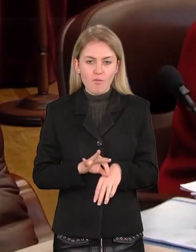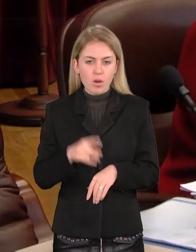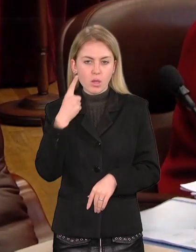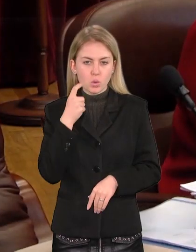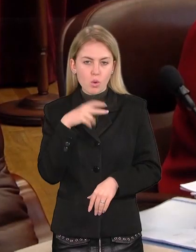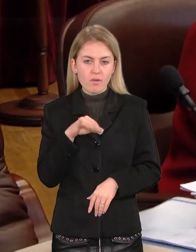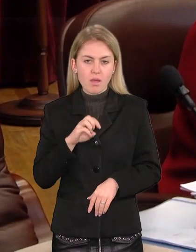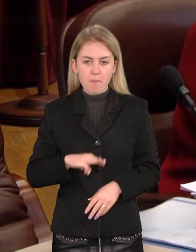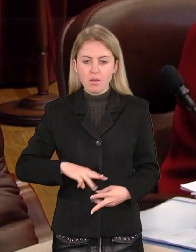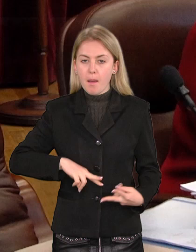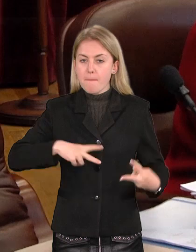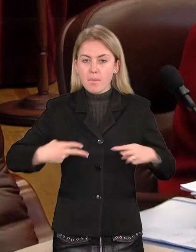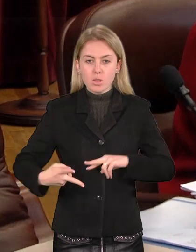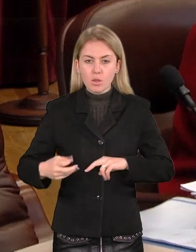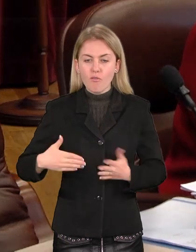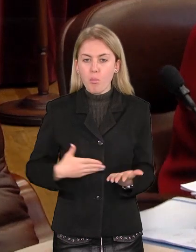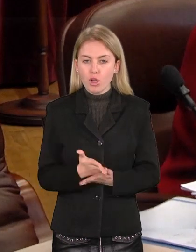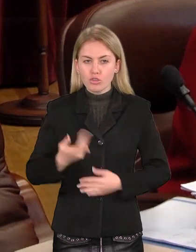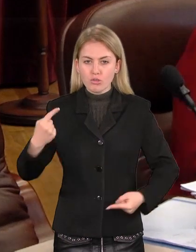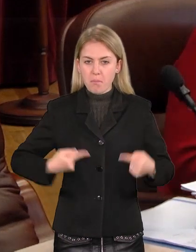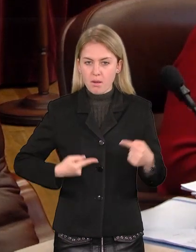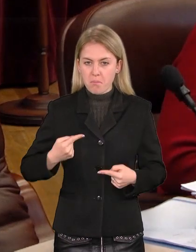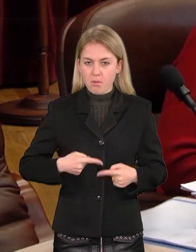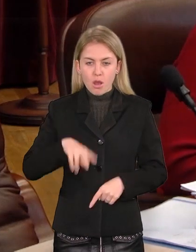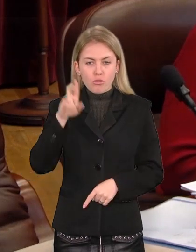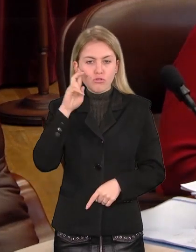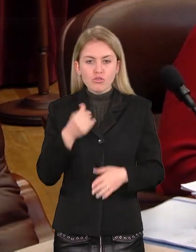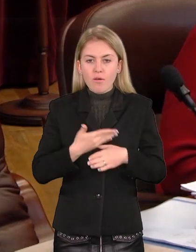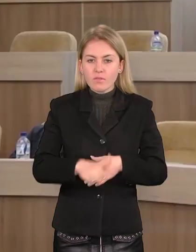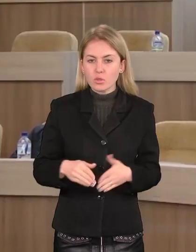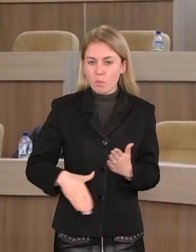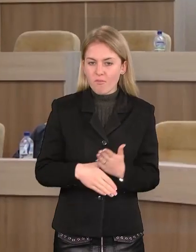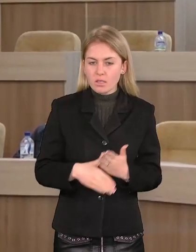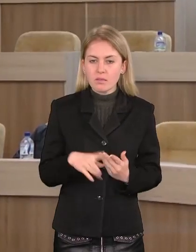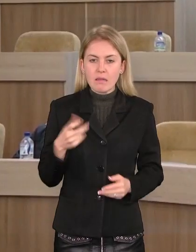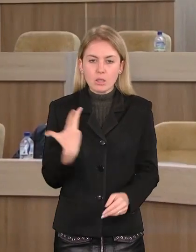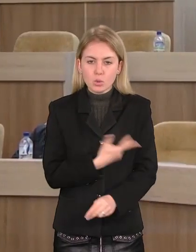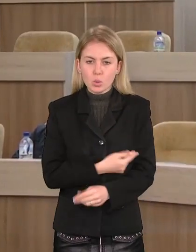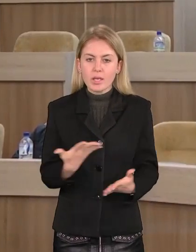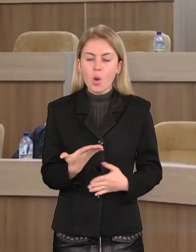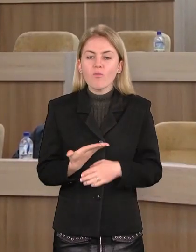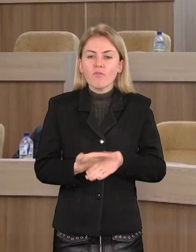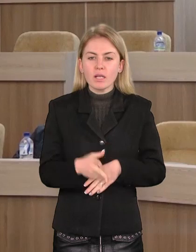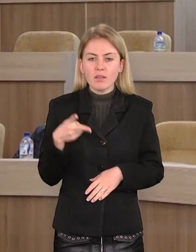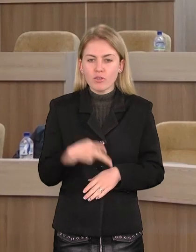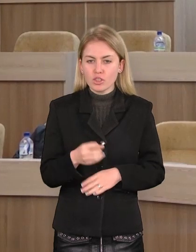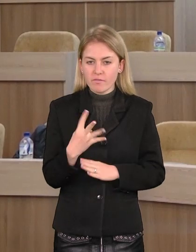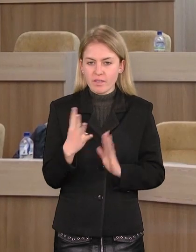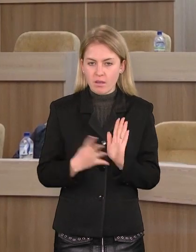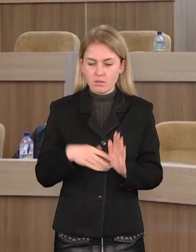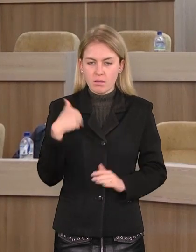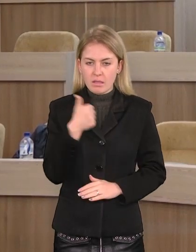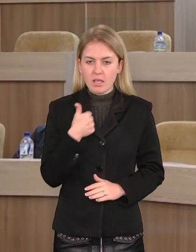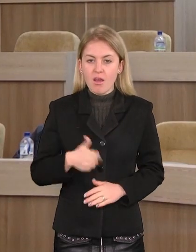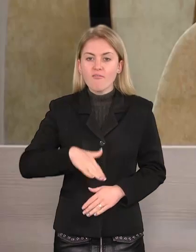діабет, переросло у політичні перипетії. Державної субвенції на інсулін, яку виділили на 2019 рік,